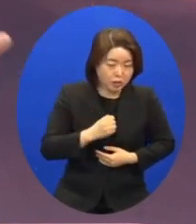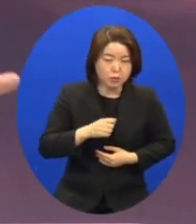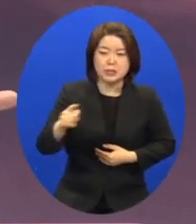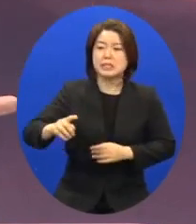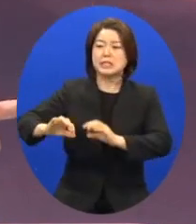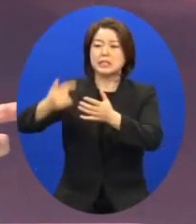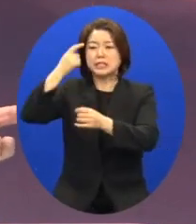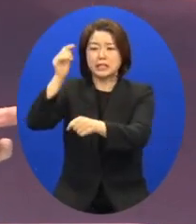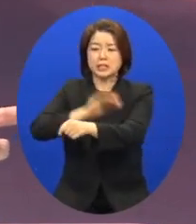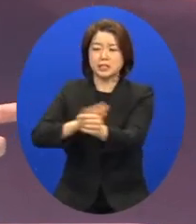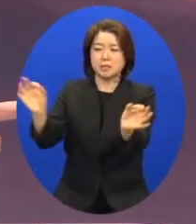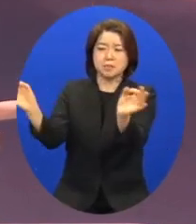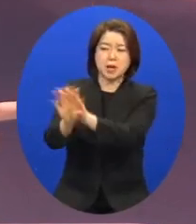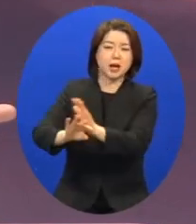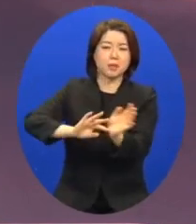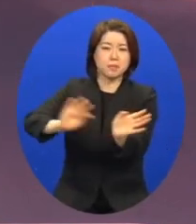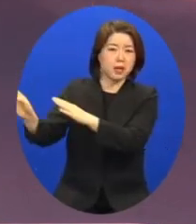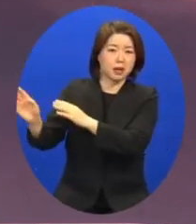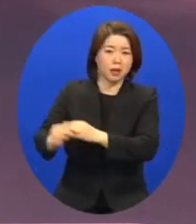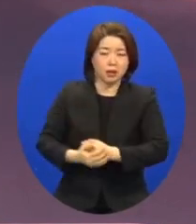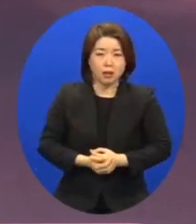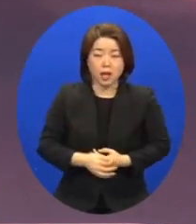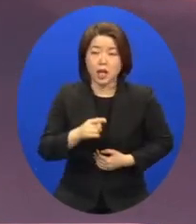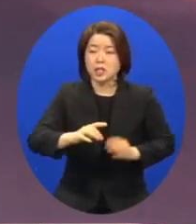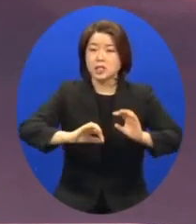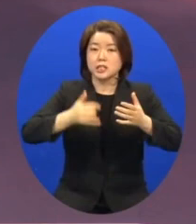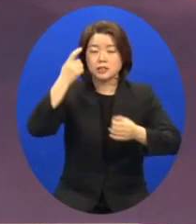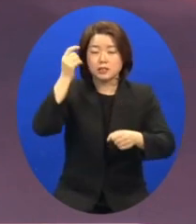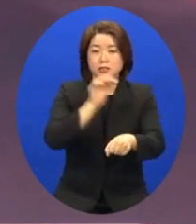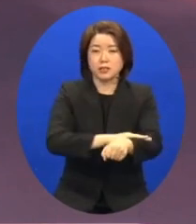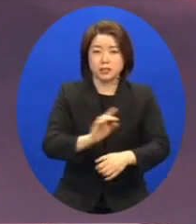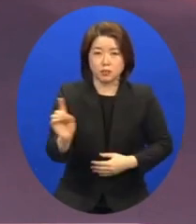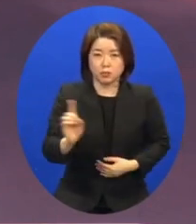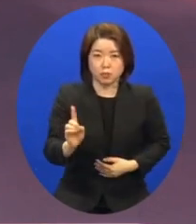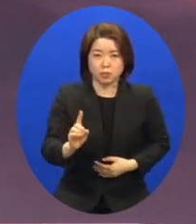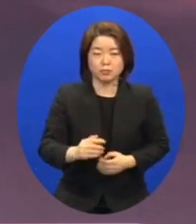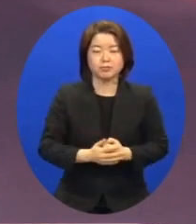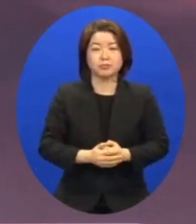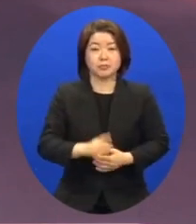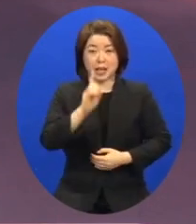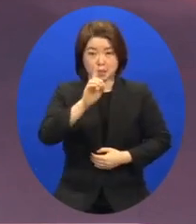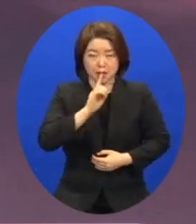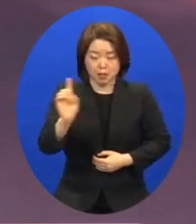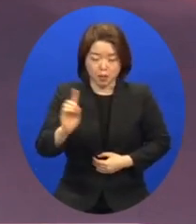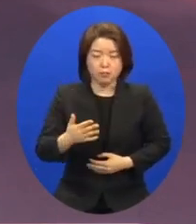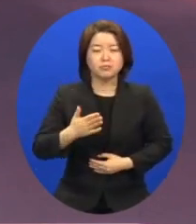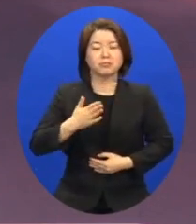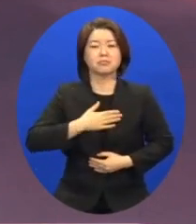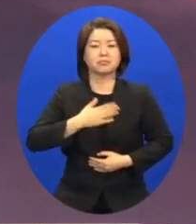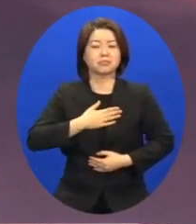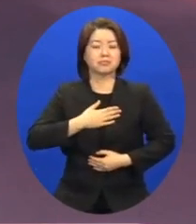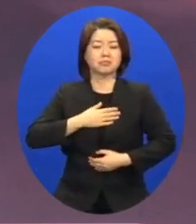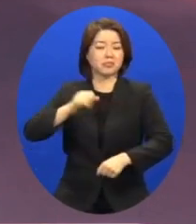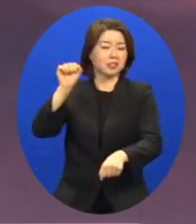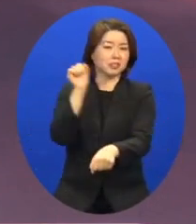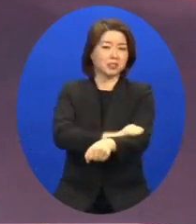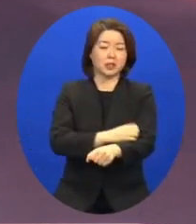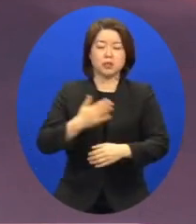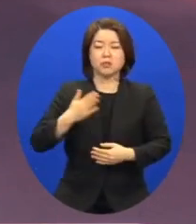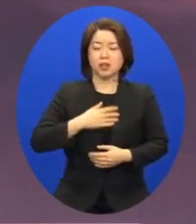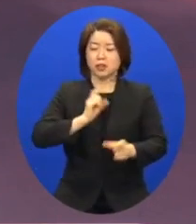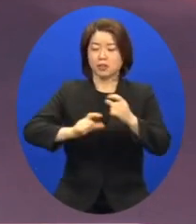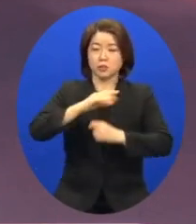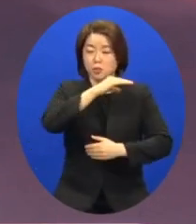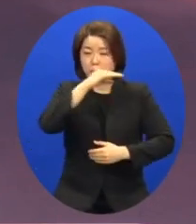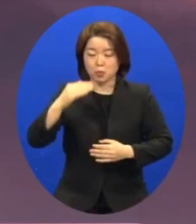세상 지혜가 도대체 뭡니까 한마디로 이야기 하면 내가 잘랐고 내가 더 옳고 내가 더